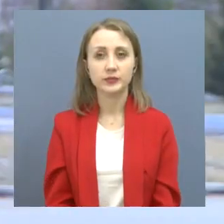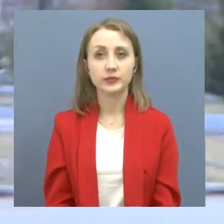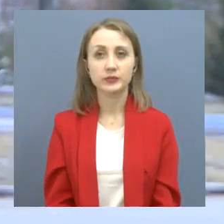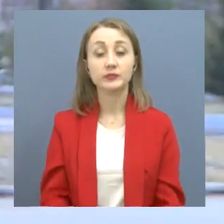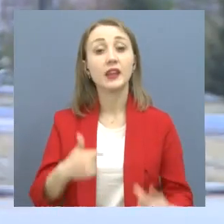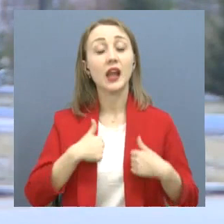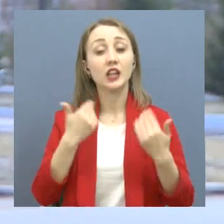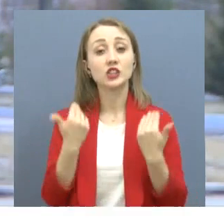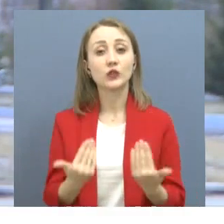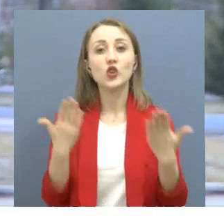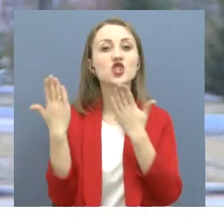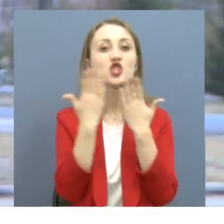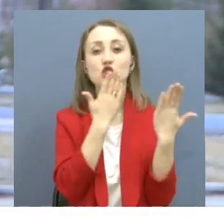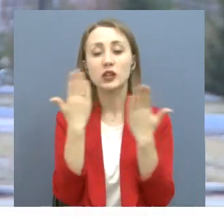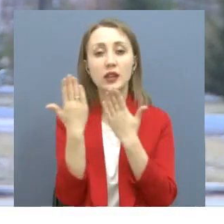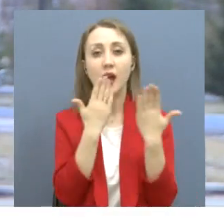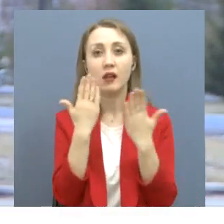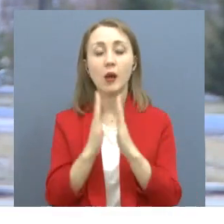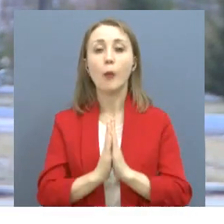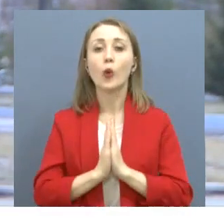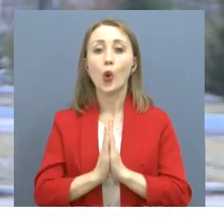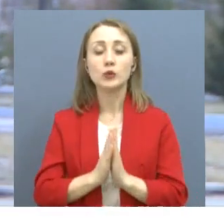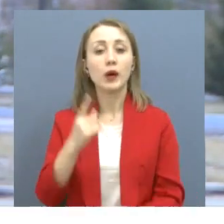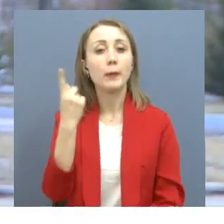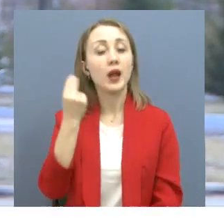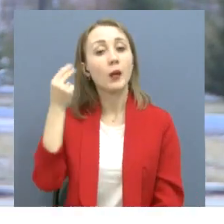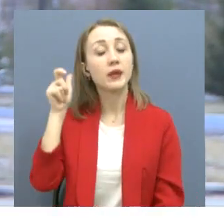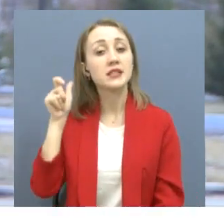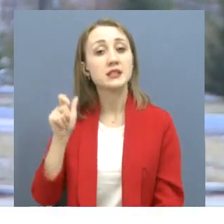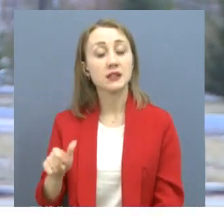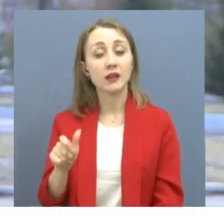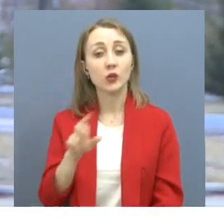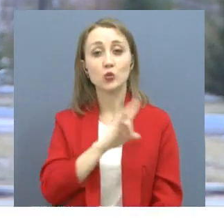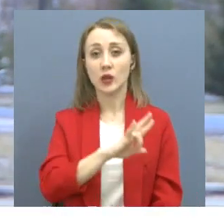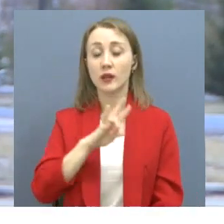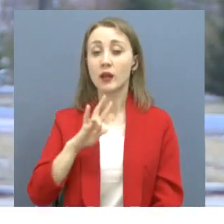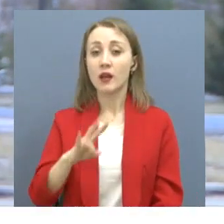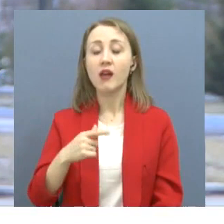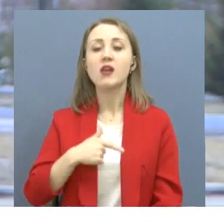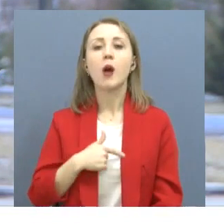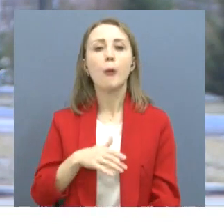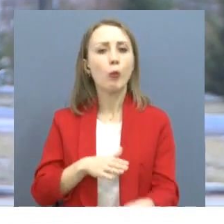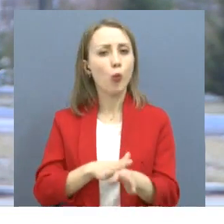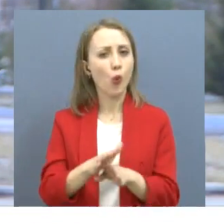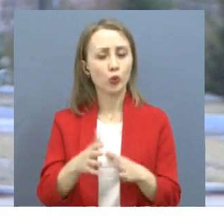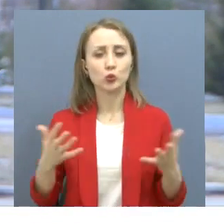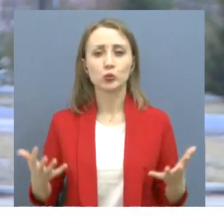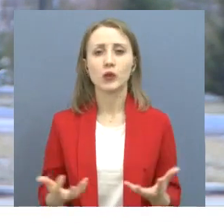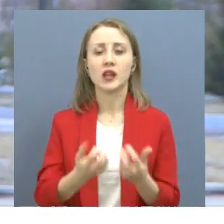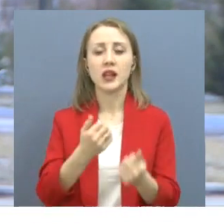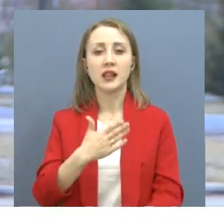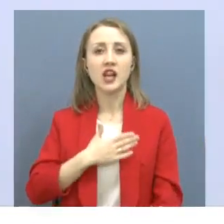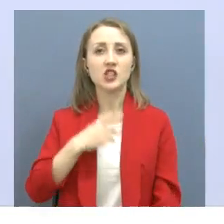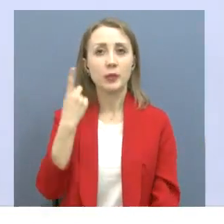ценность. Я сегодня прочитала обращение Елбасы Нурсултана Абишевича Назарбаева. Я полностью поддерживаю